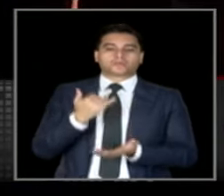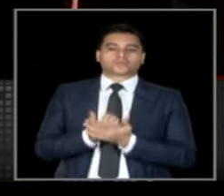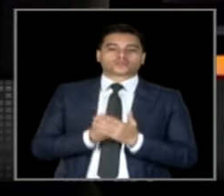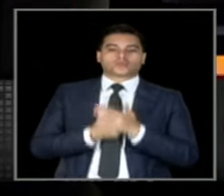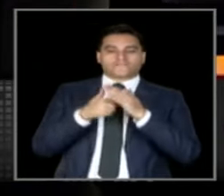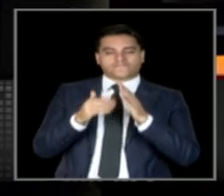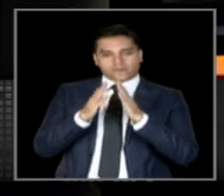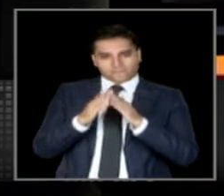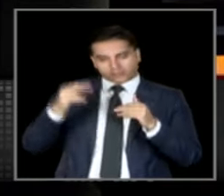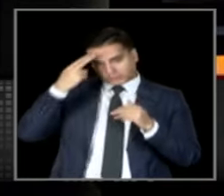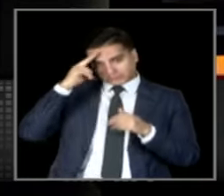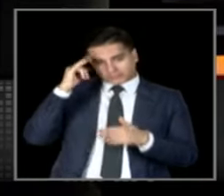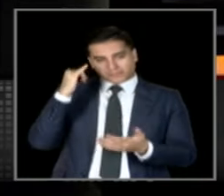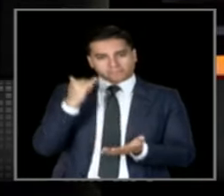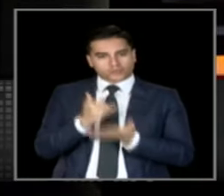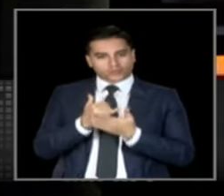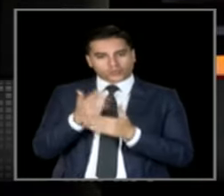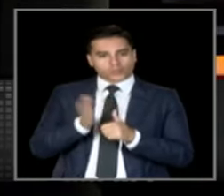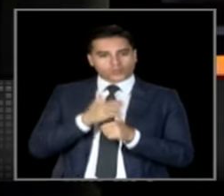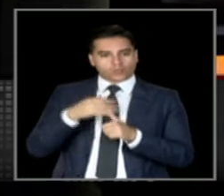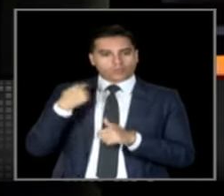مصر، فما هي؟